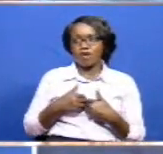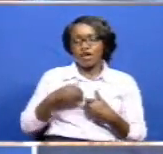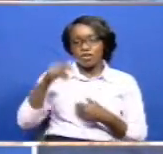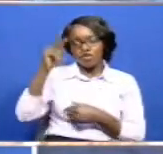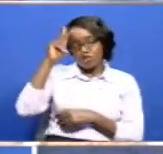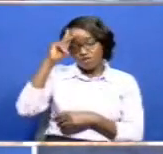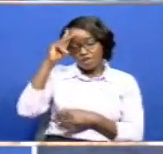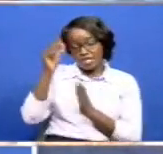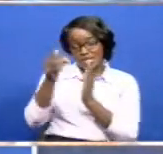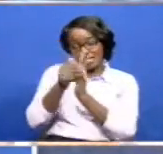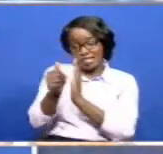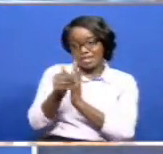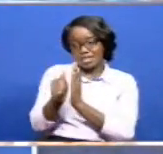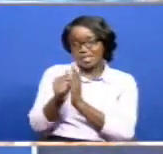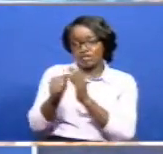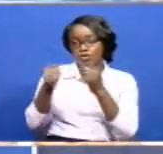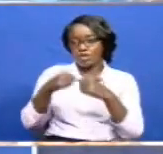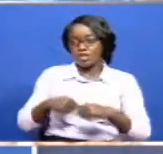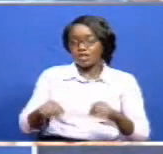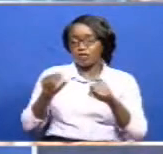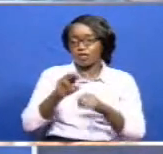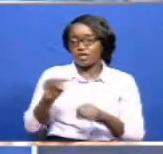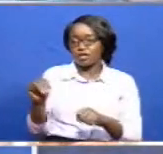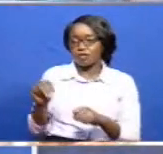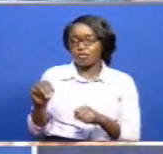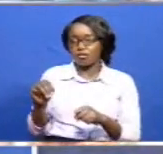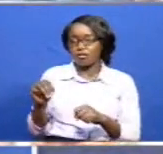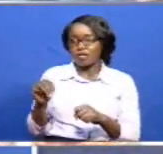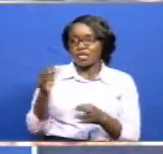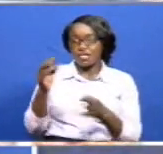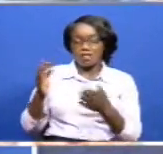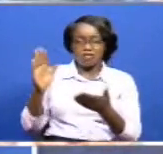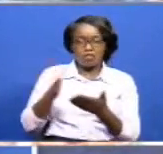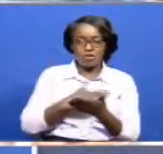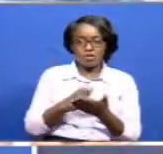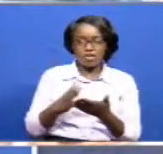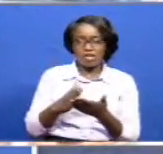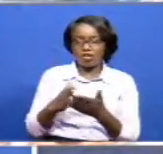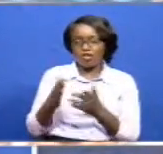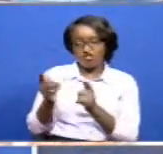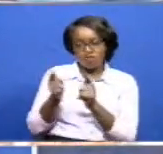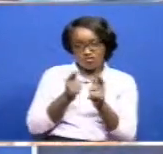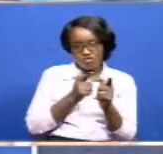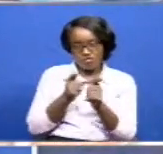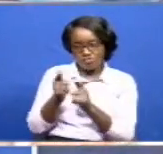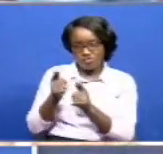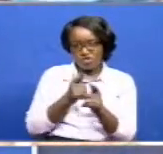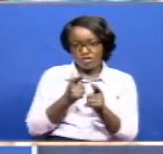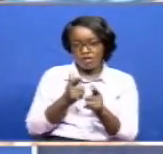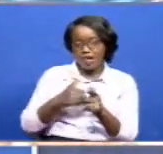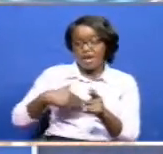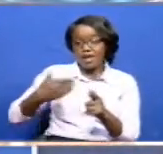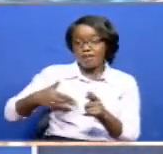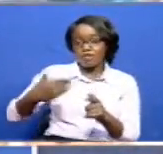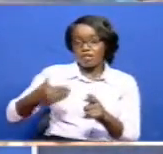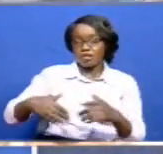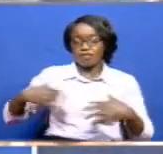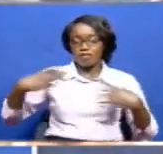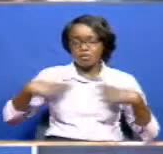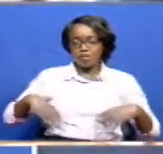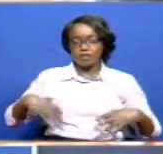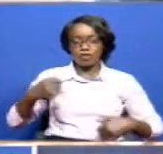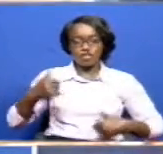ya kuwawezesha kutoa kama ni muziki, kama ni filamu ambayo kila mtu atafurahia kusikiza ama